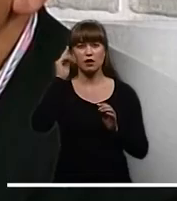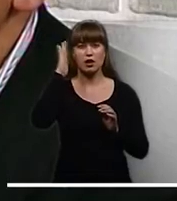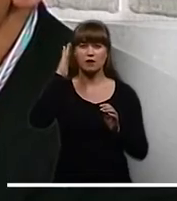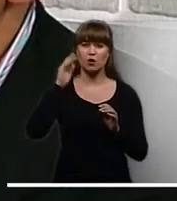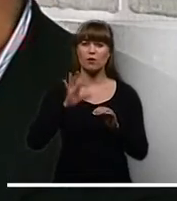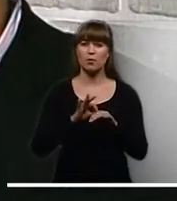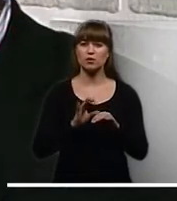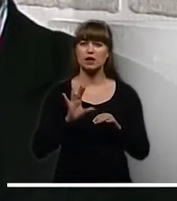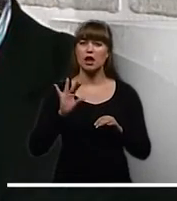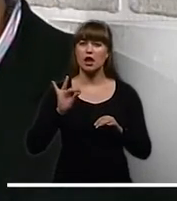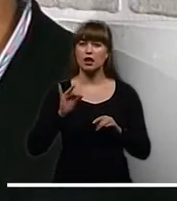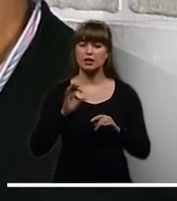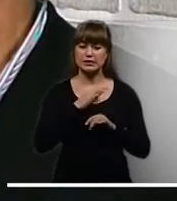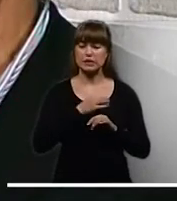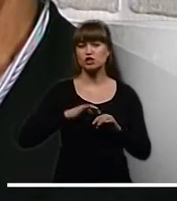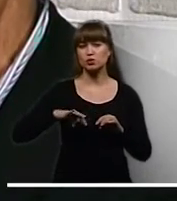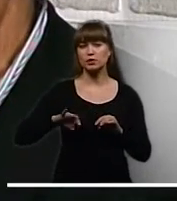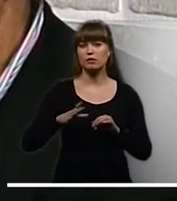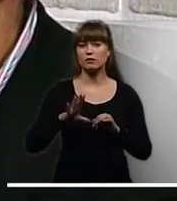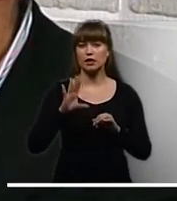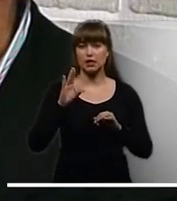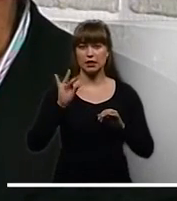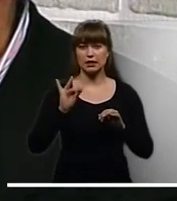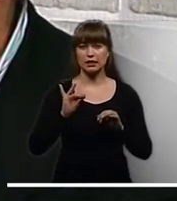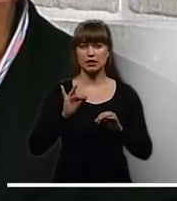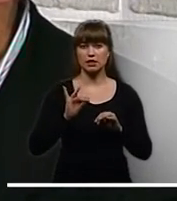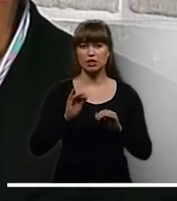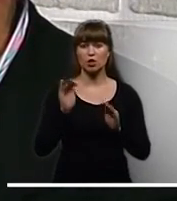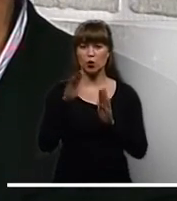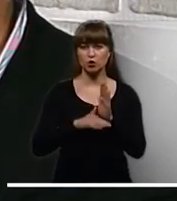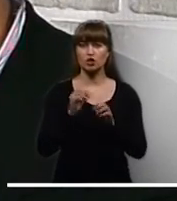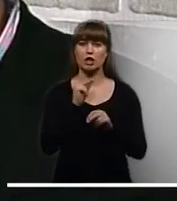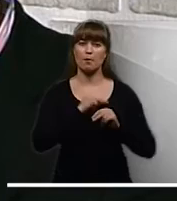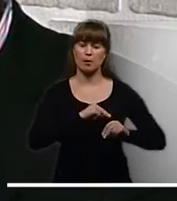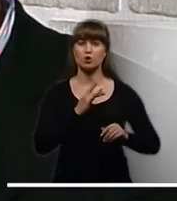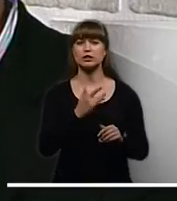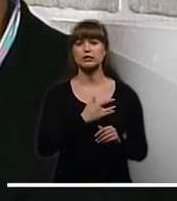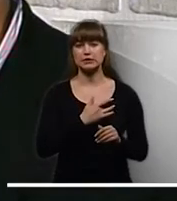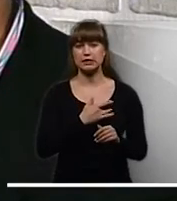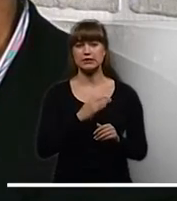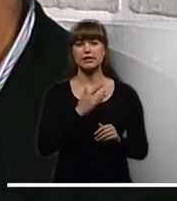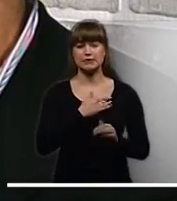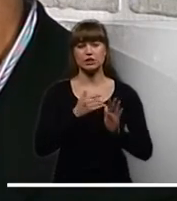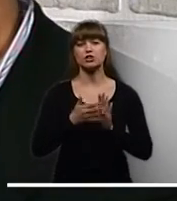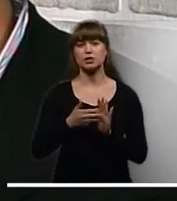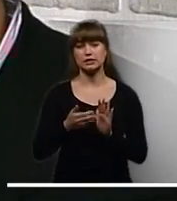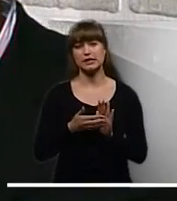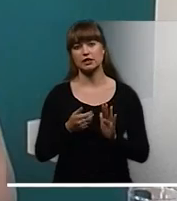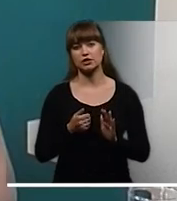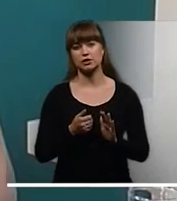головного мозга, или коронарных сосудов, или ухудшением работы сердца, то есть сердечной